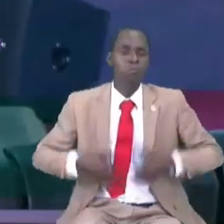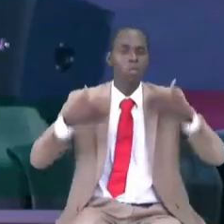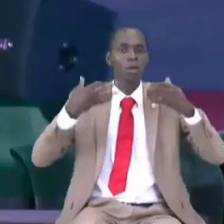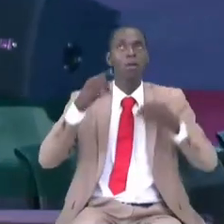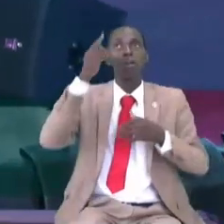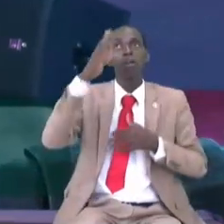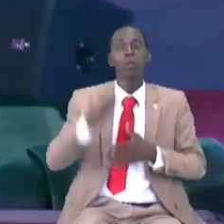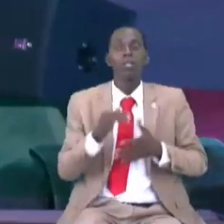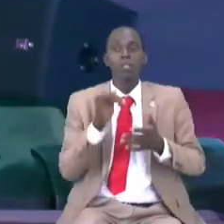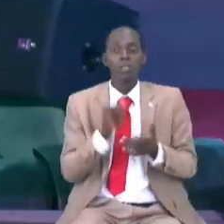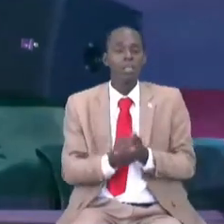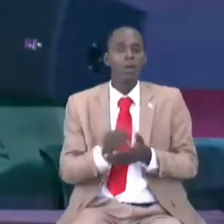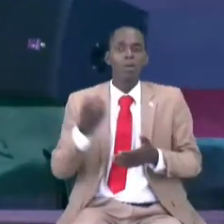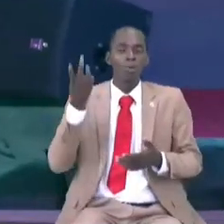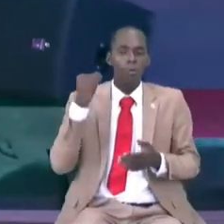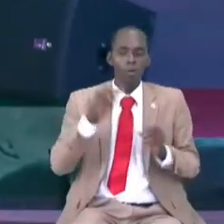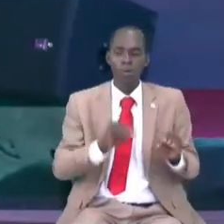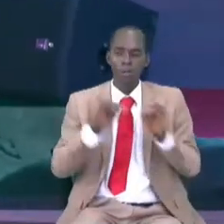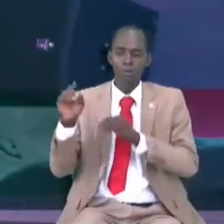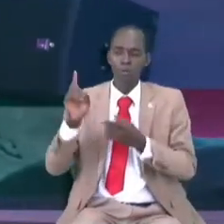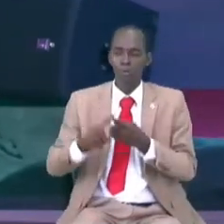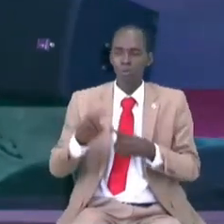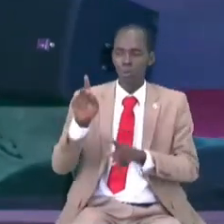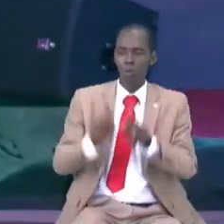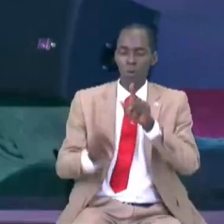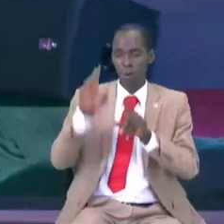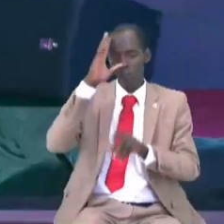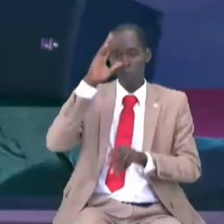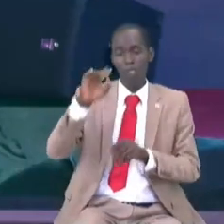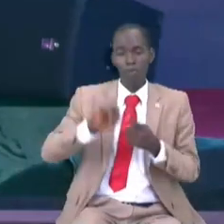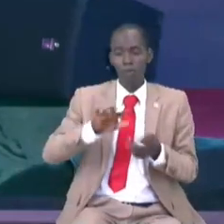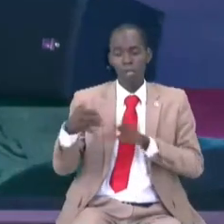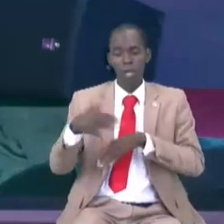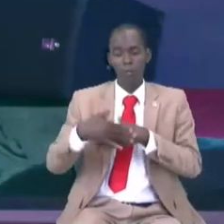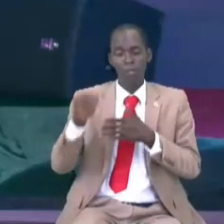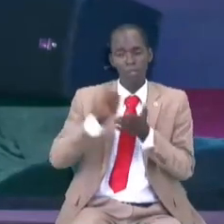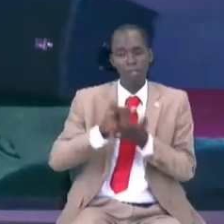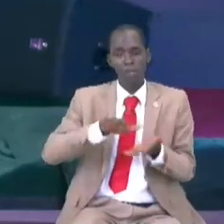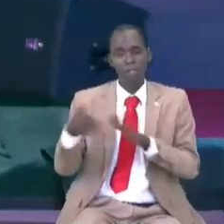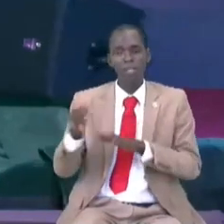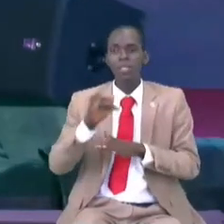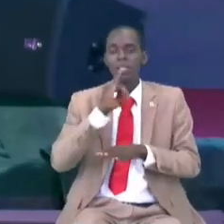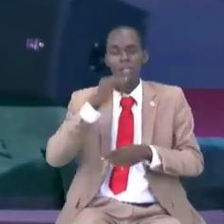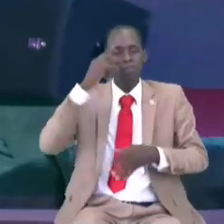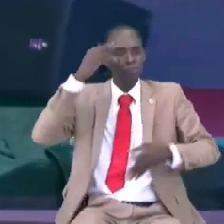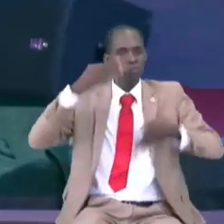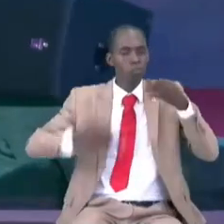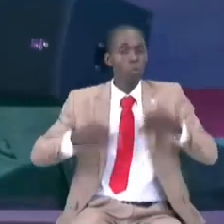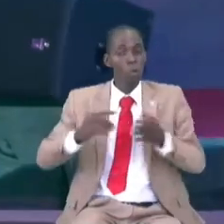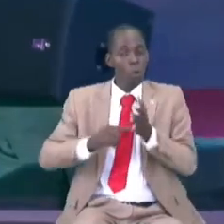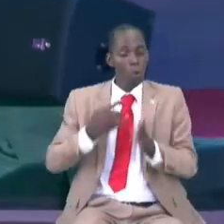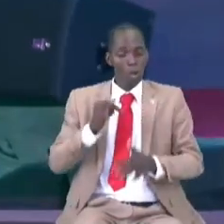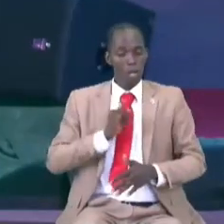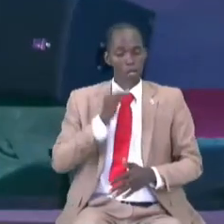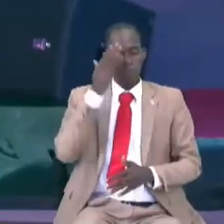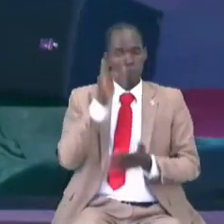mourir une seule fois, et après cela, le jugement. Alors, quand je connais cela, comme tu connais cela, nous devons